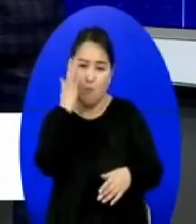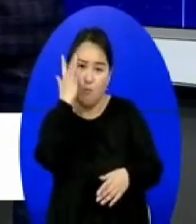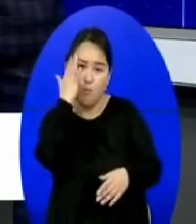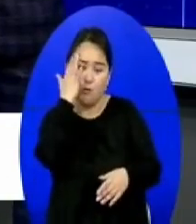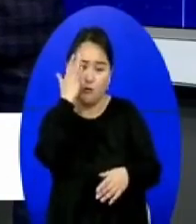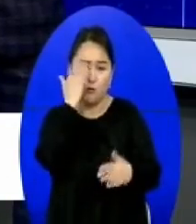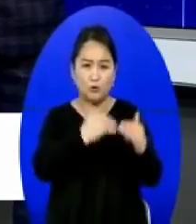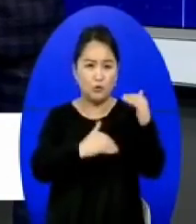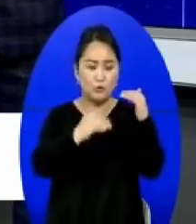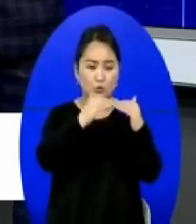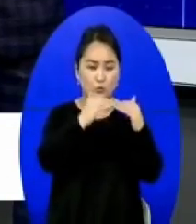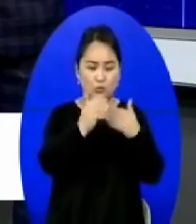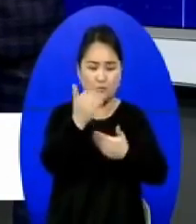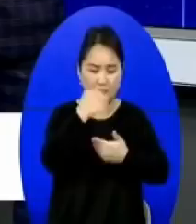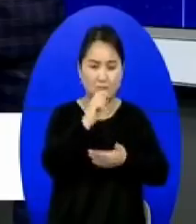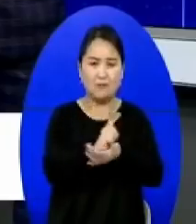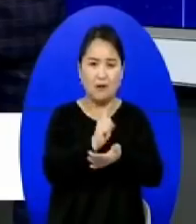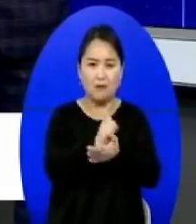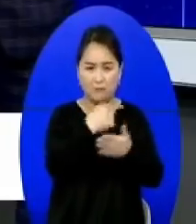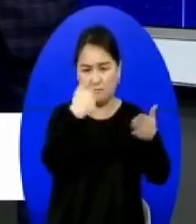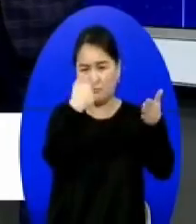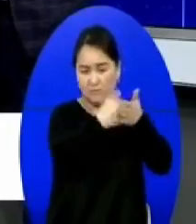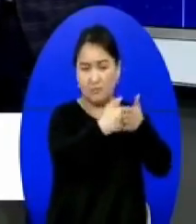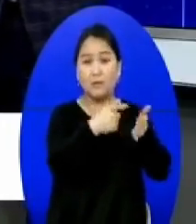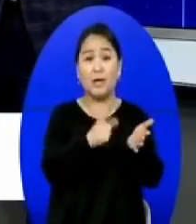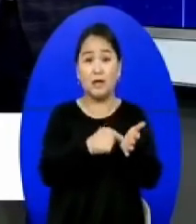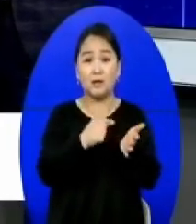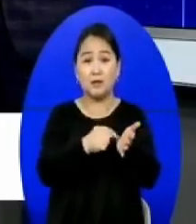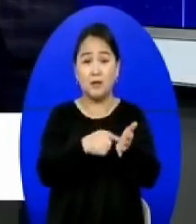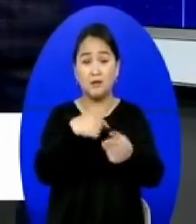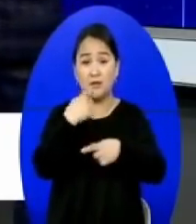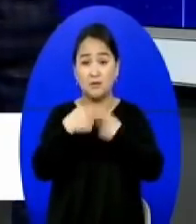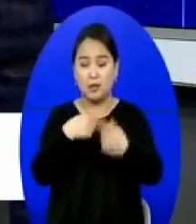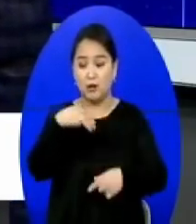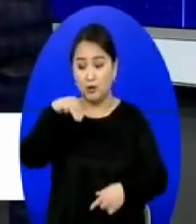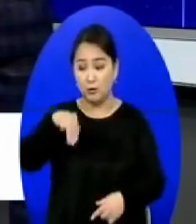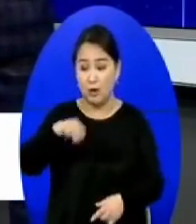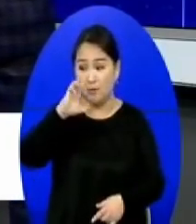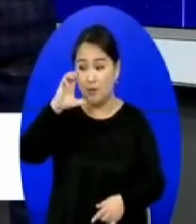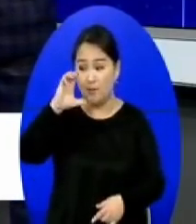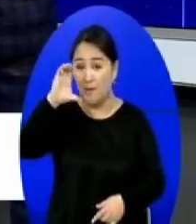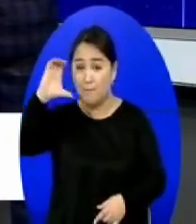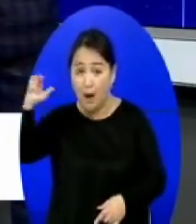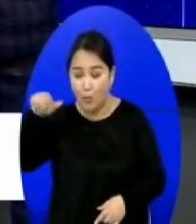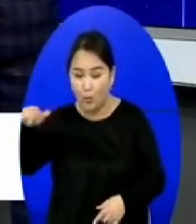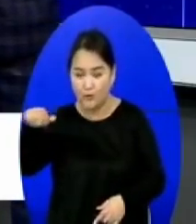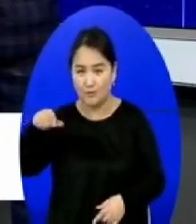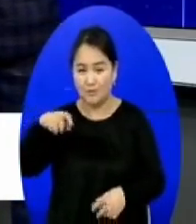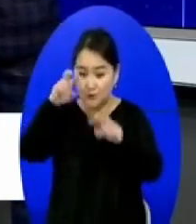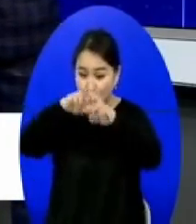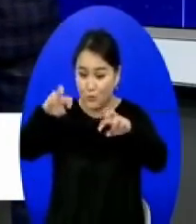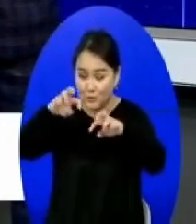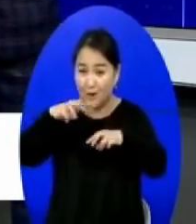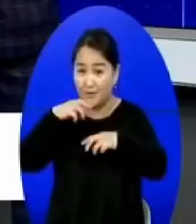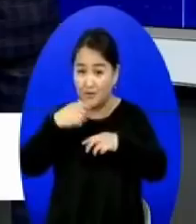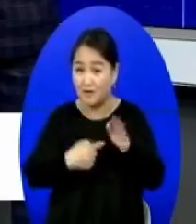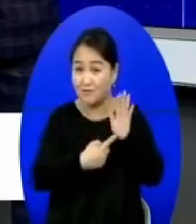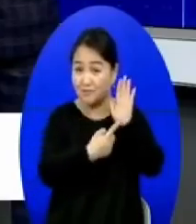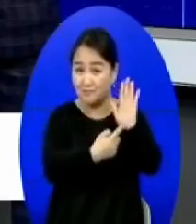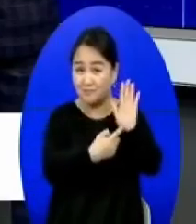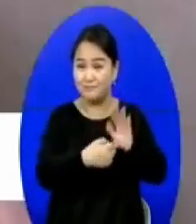бас одоо суулгах нь бол зүй юм а гэдэг байр суурийг хэлжсэн. Зам ингэ төрийн бас байгууллагын бас хөндлөнгийн судлаачийн байр суурийг таа бүхэндээ үргэлжлүүлэн